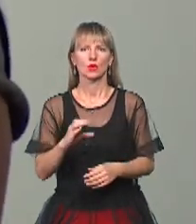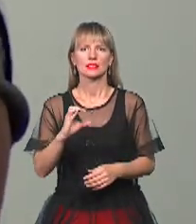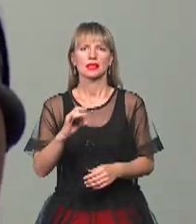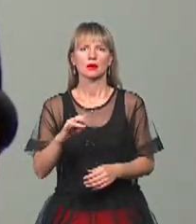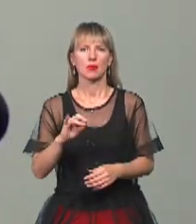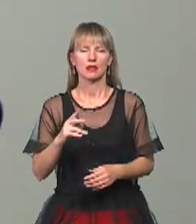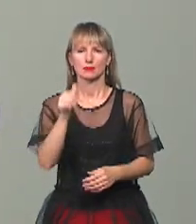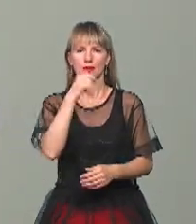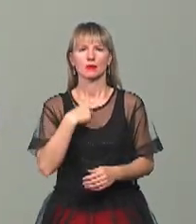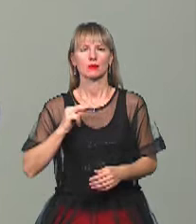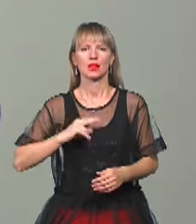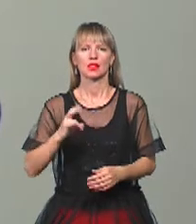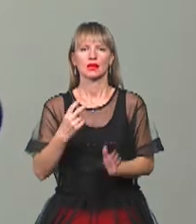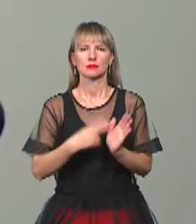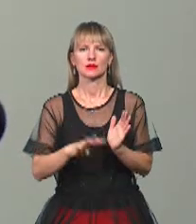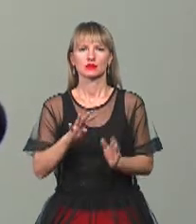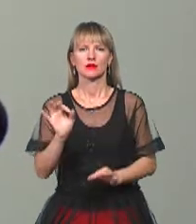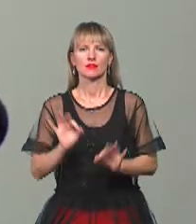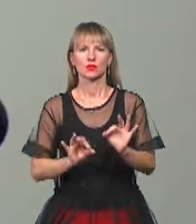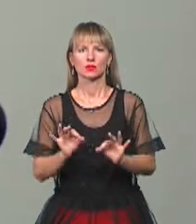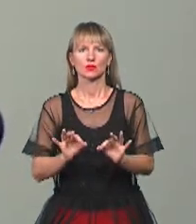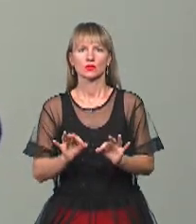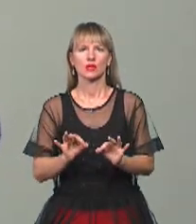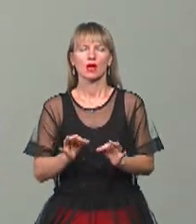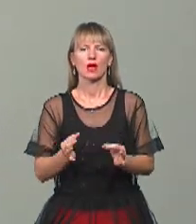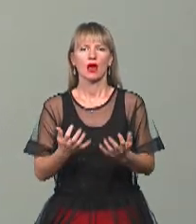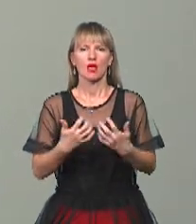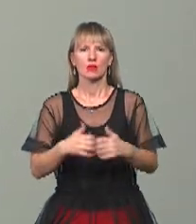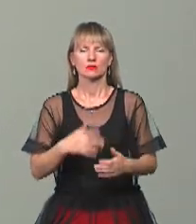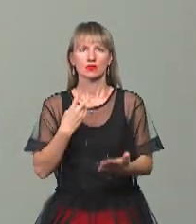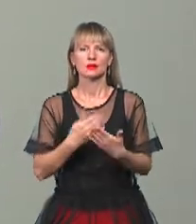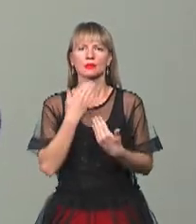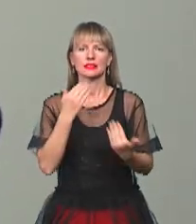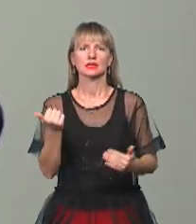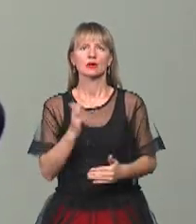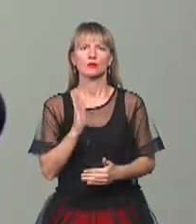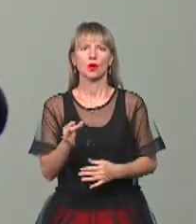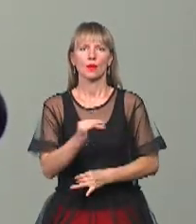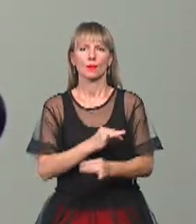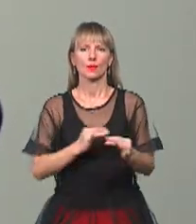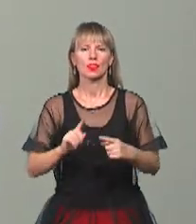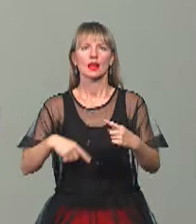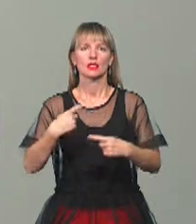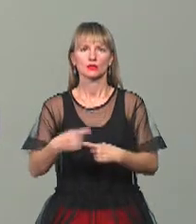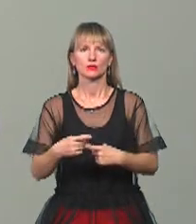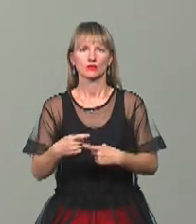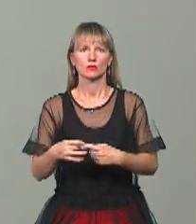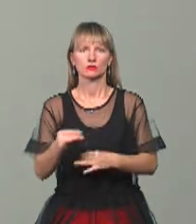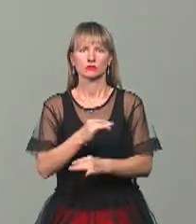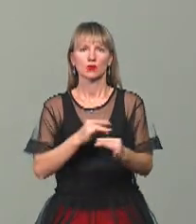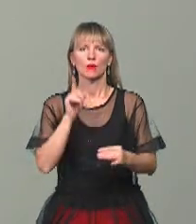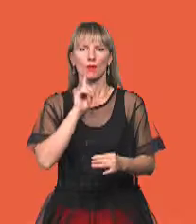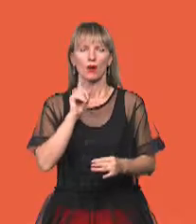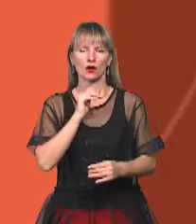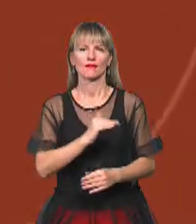на 74%. Аналітика за останній тиждень будемо обговорювати на наступному засіданні. Поки